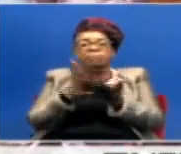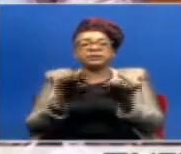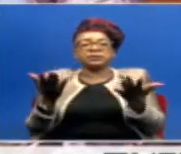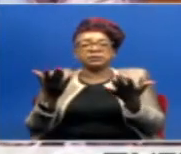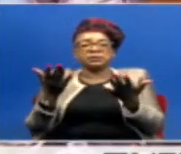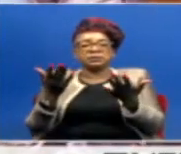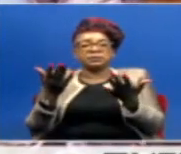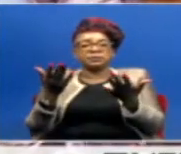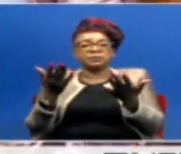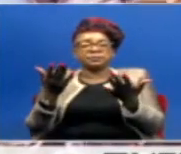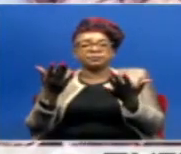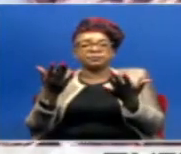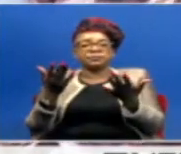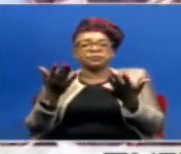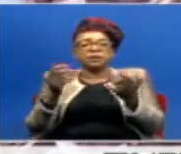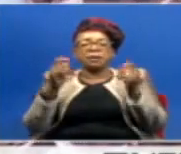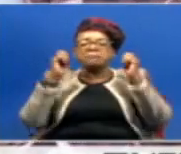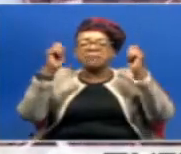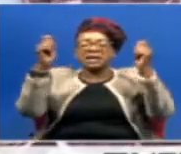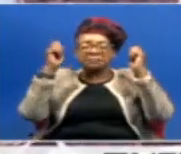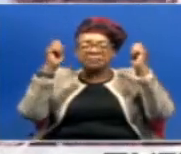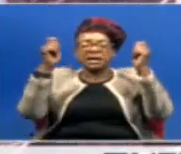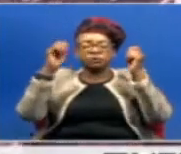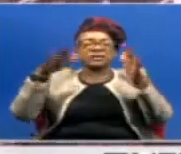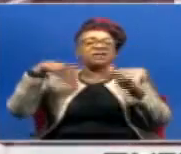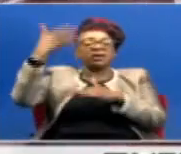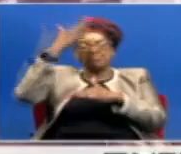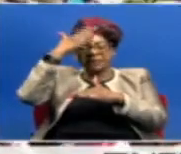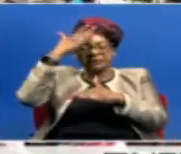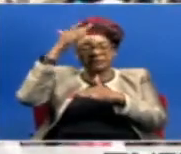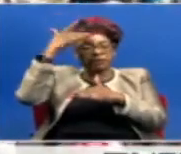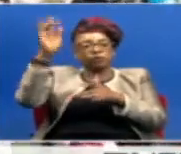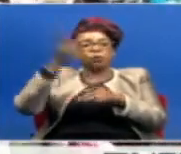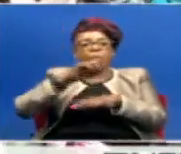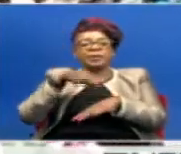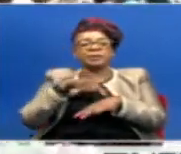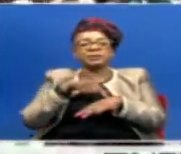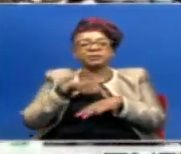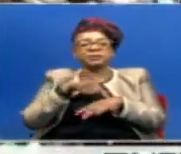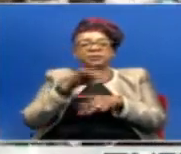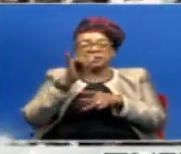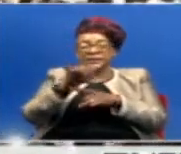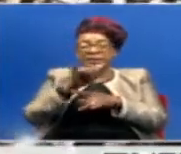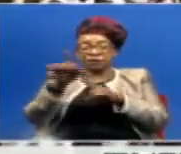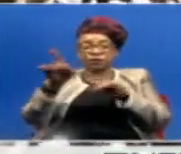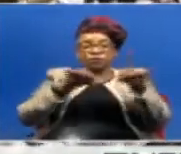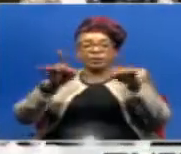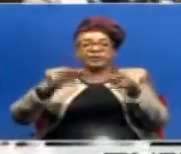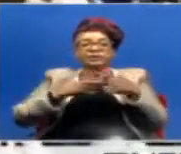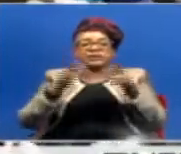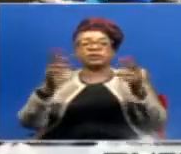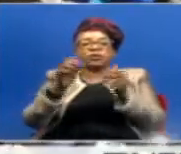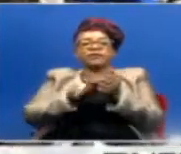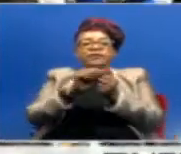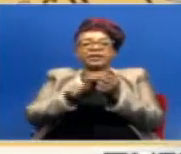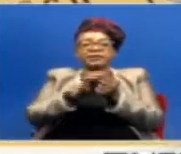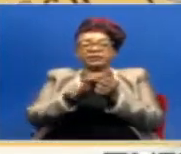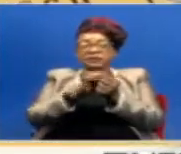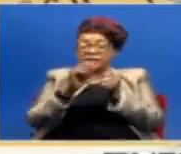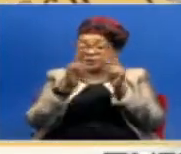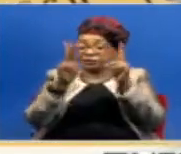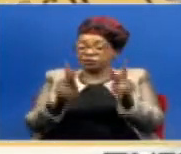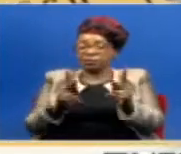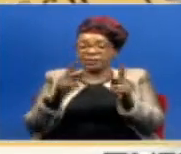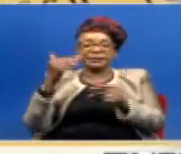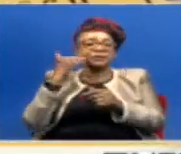mahali ya kufanya maandamano sijui kila Jumatatu sijui lini. The tour, which started on Friday in Kisumu and Siaya counties, will see